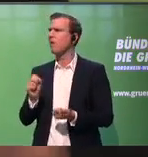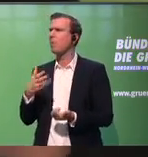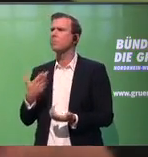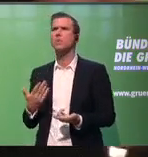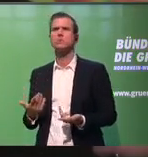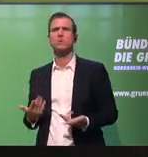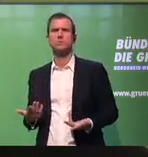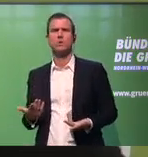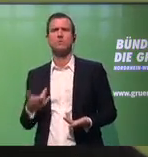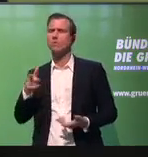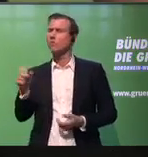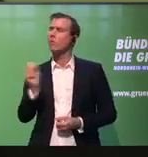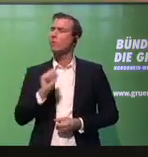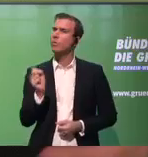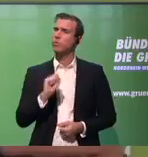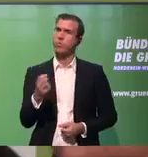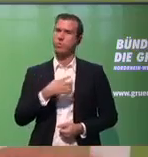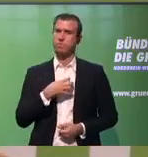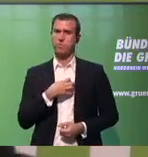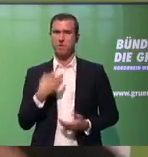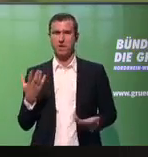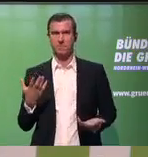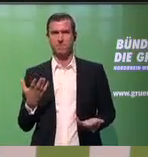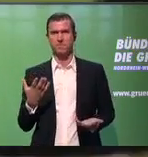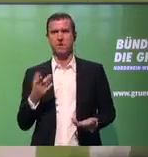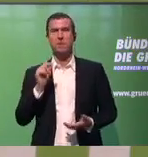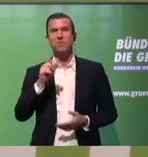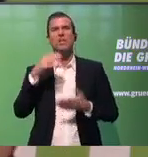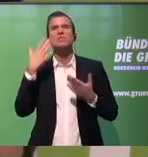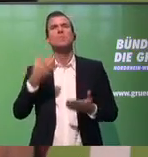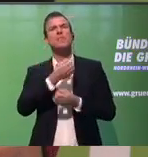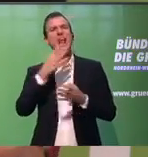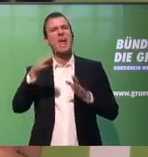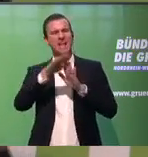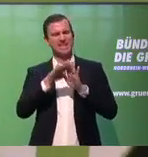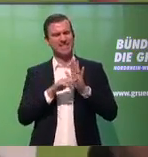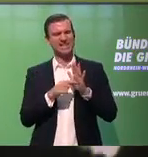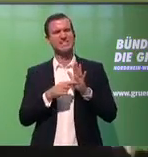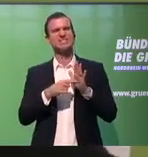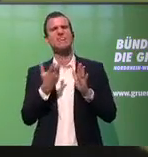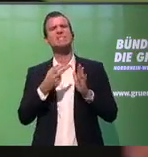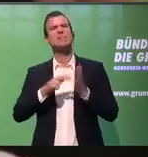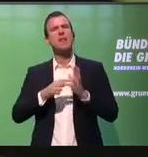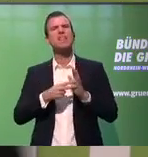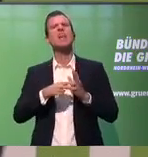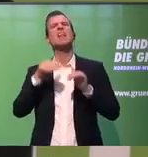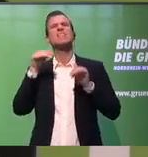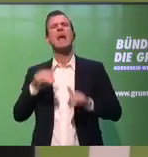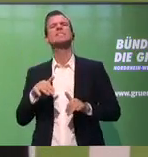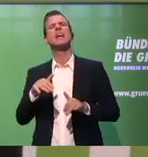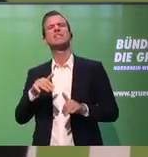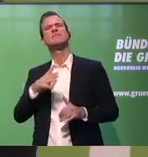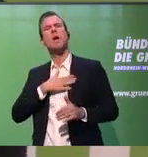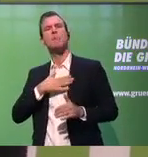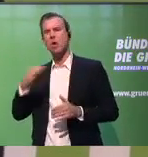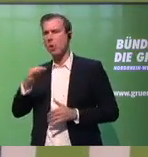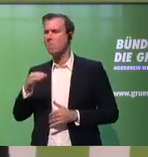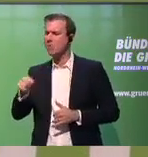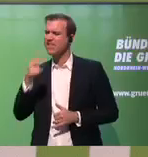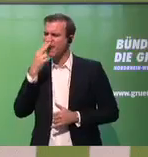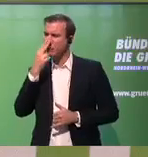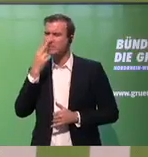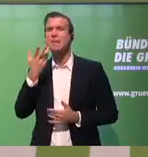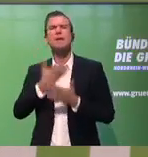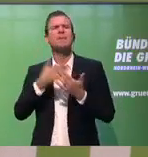ist eben so ein großes Problem. Ne? Es gibt nicht zum Beispiel irgendwie ein Gesetzesvorhaben darüber, was passiert mit der Daseinsvorsorge in Kommunen. Das haben wir manchmal wie jetzt